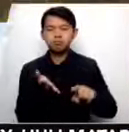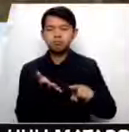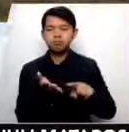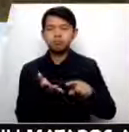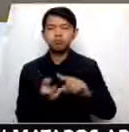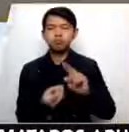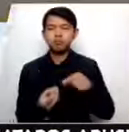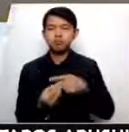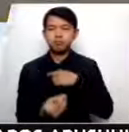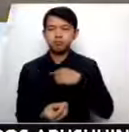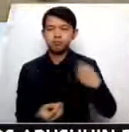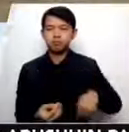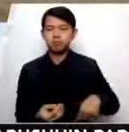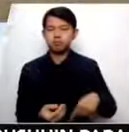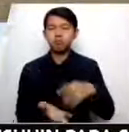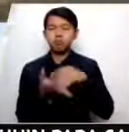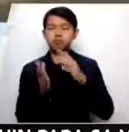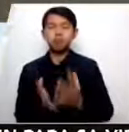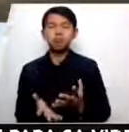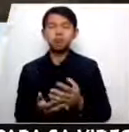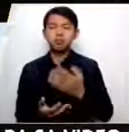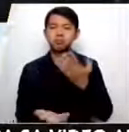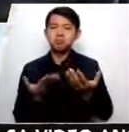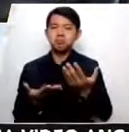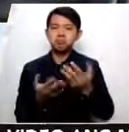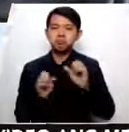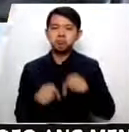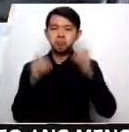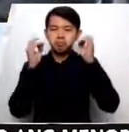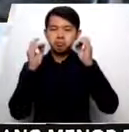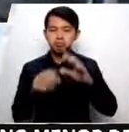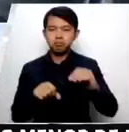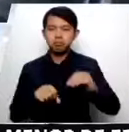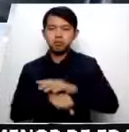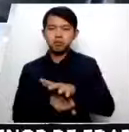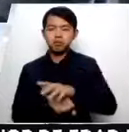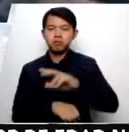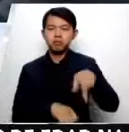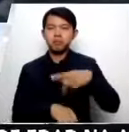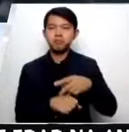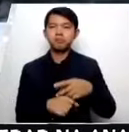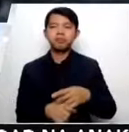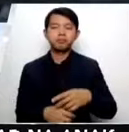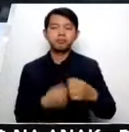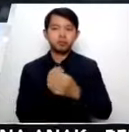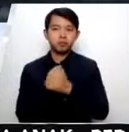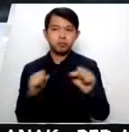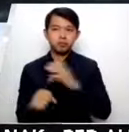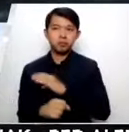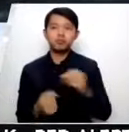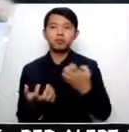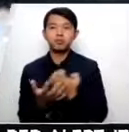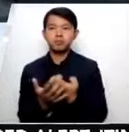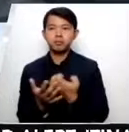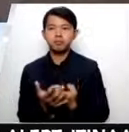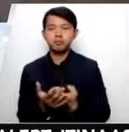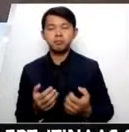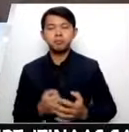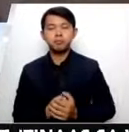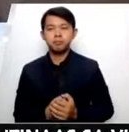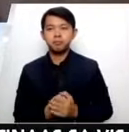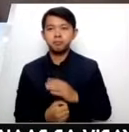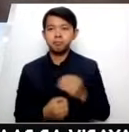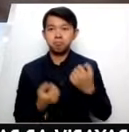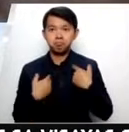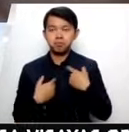banta ito sa Pambansang seguridad at ekonomiya sabi ni Lara sa panayam ng dcw nakatanggap siya ng ulat mula sa kanyang